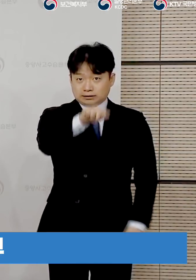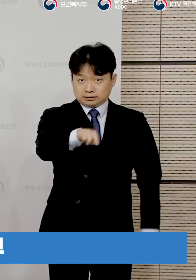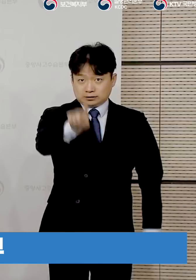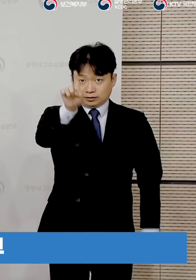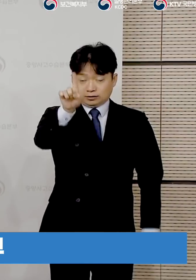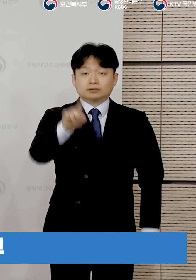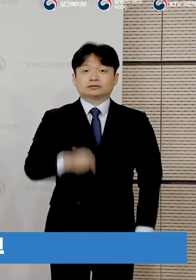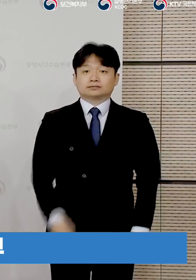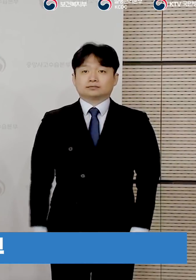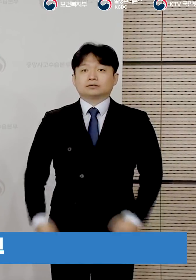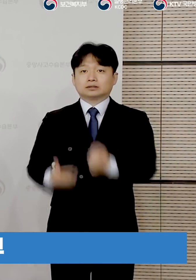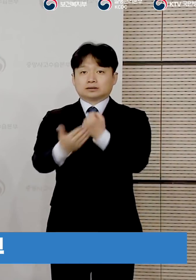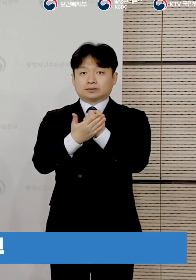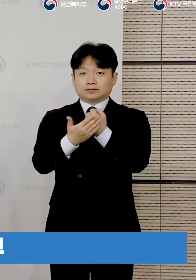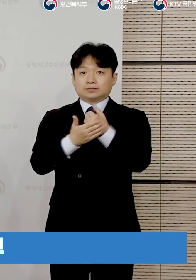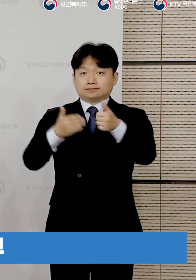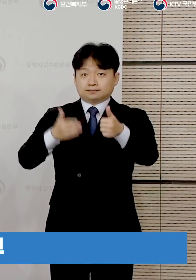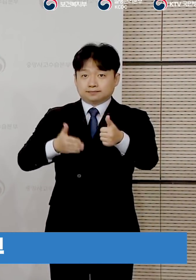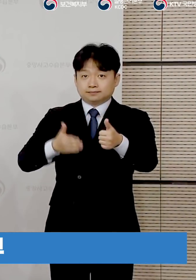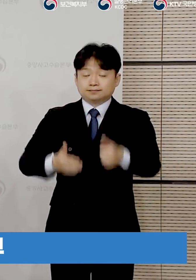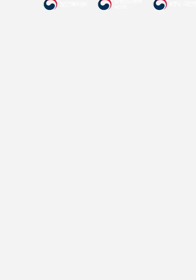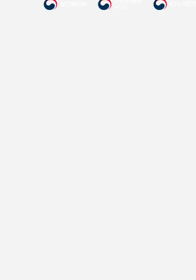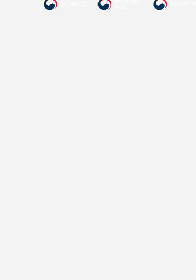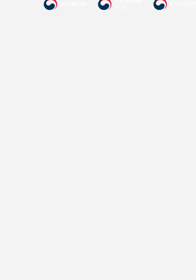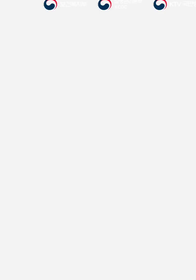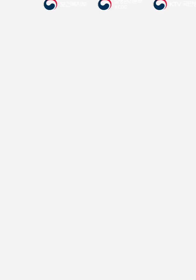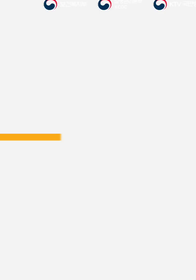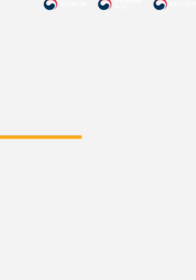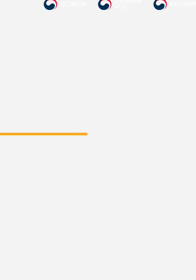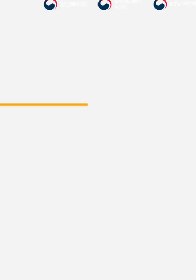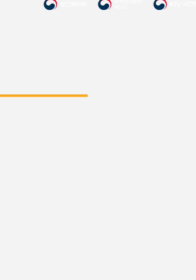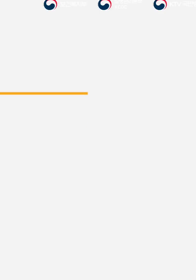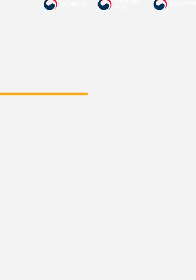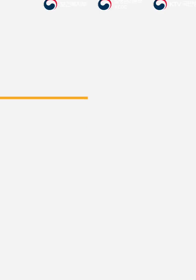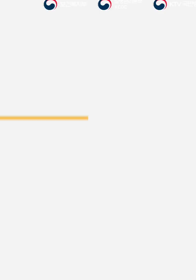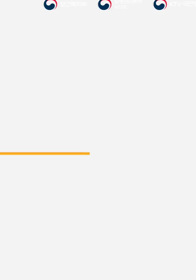같이 협조해 주시고 이해해 주시기를 다시 한번 당부드립니다.